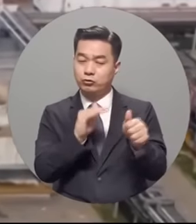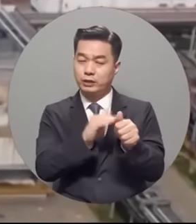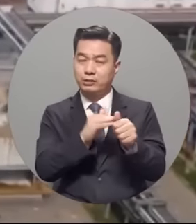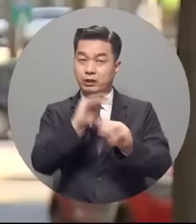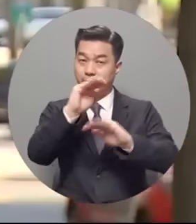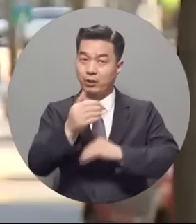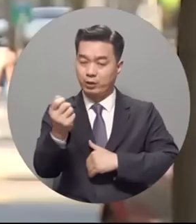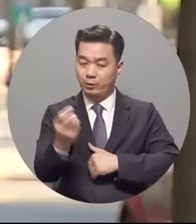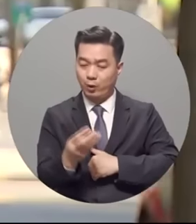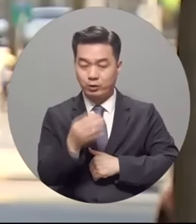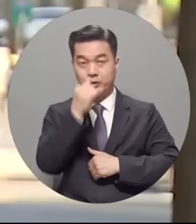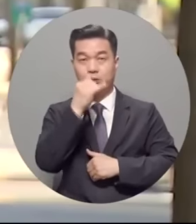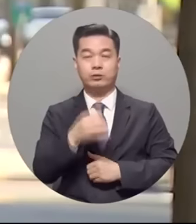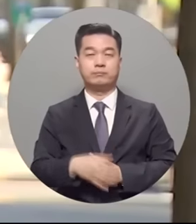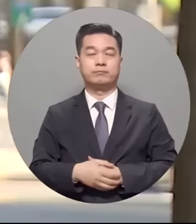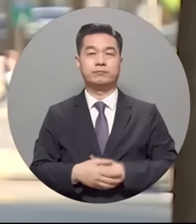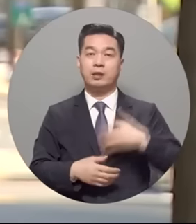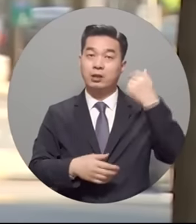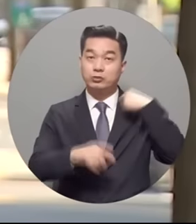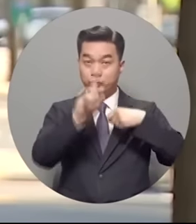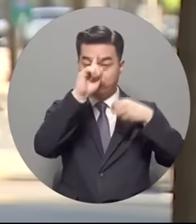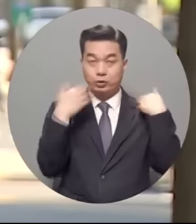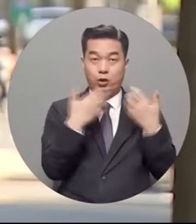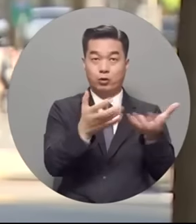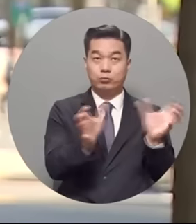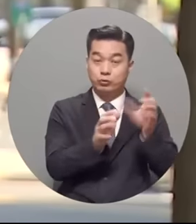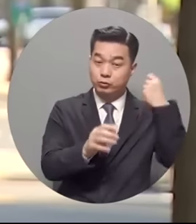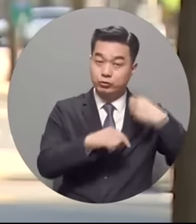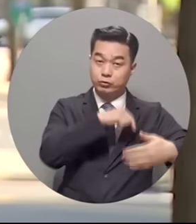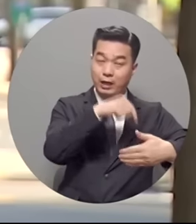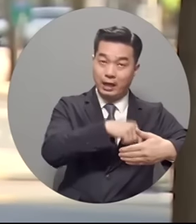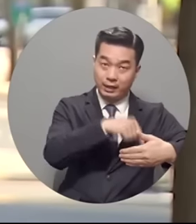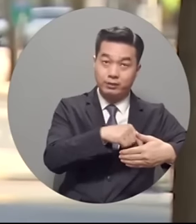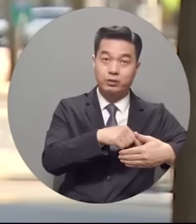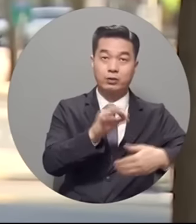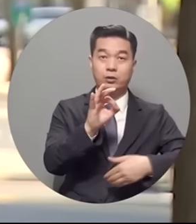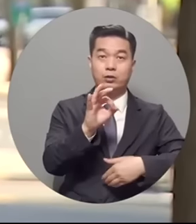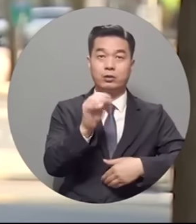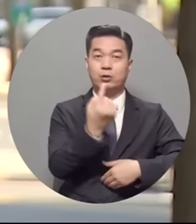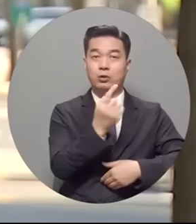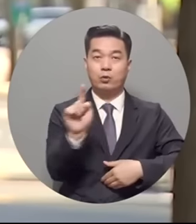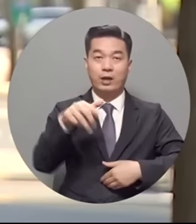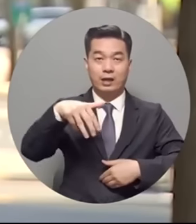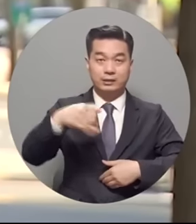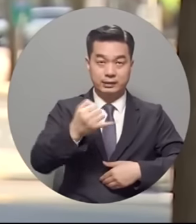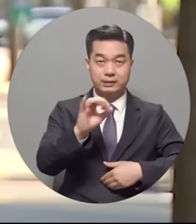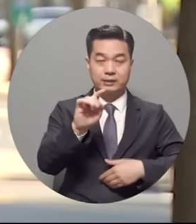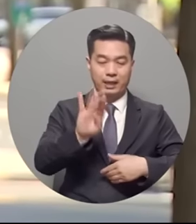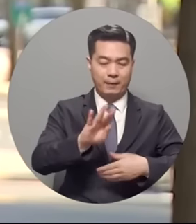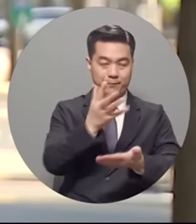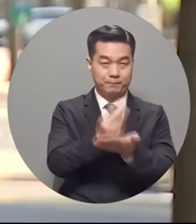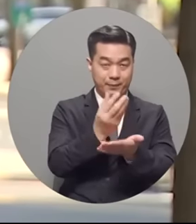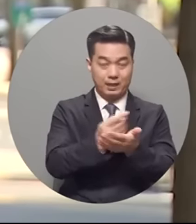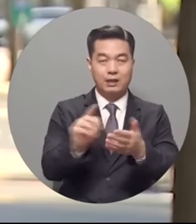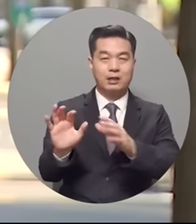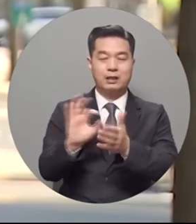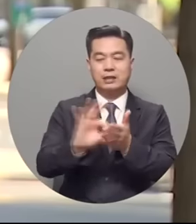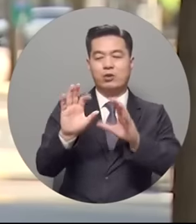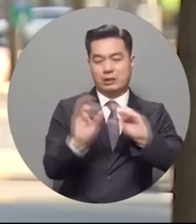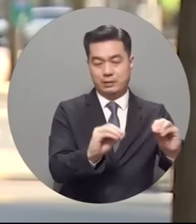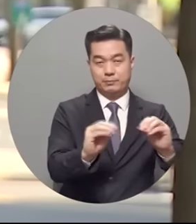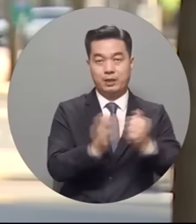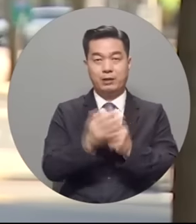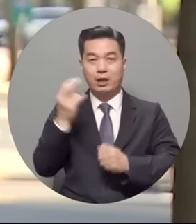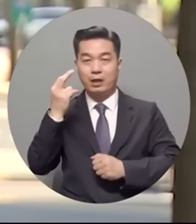담겼습니다. 중국 정부는 중국 내에서 왓츠앱 같은 미국 앱 사용을 금지시키는 맞불을 놓으면서 미중